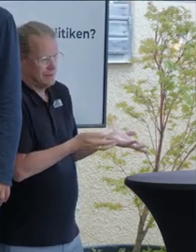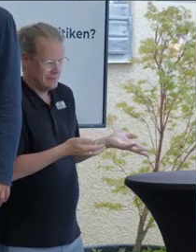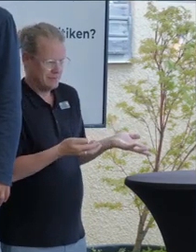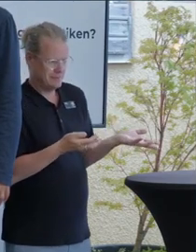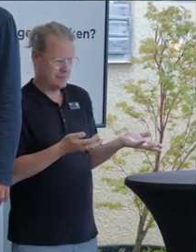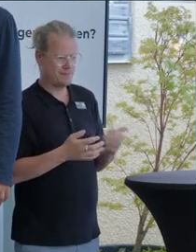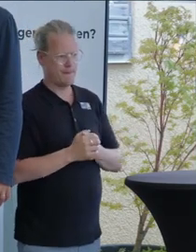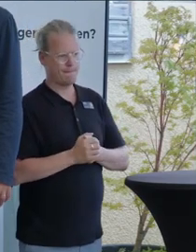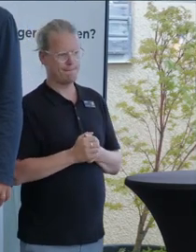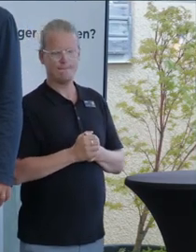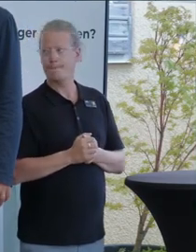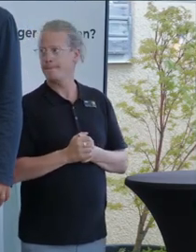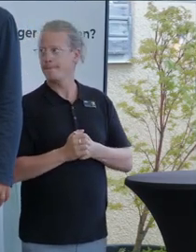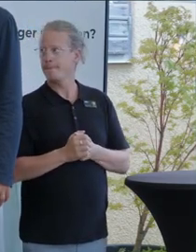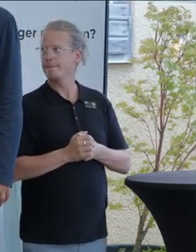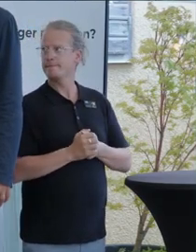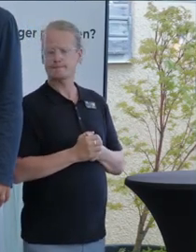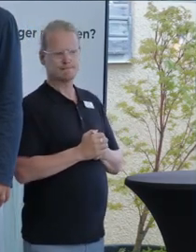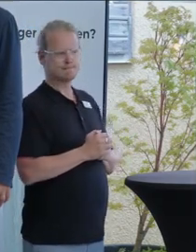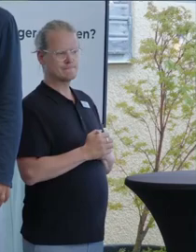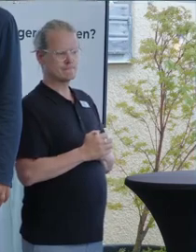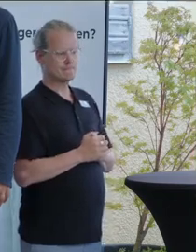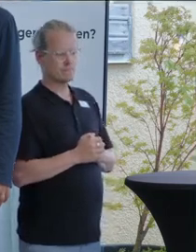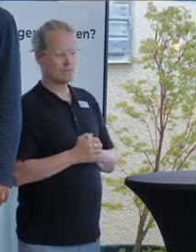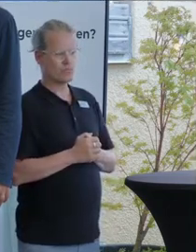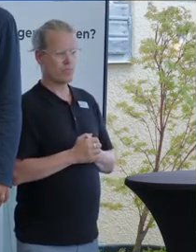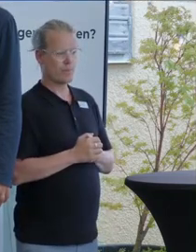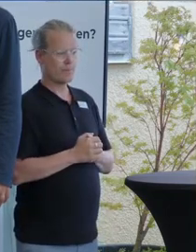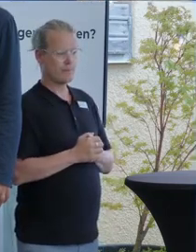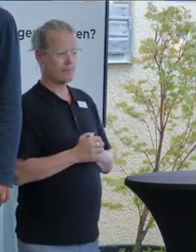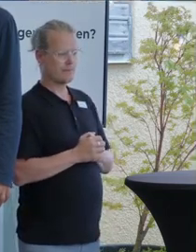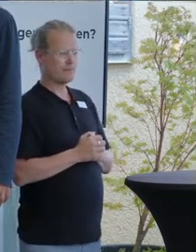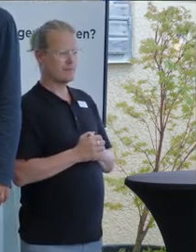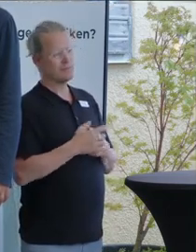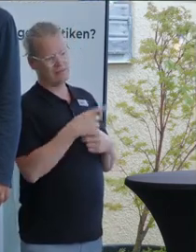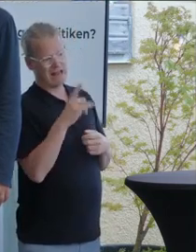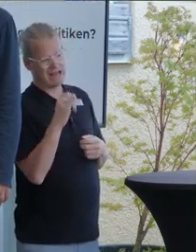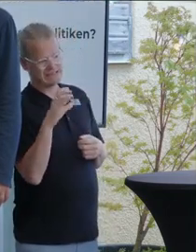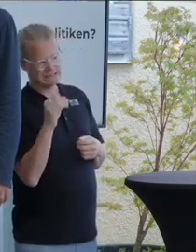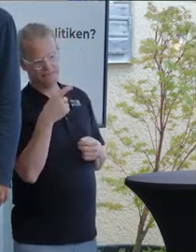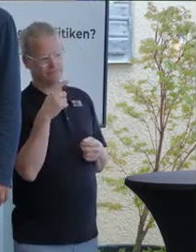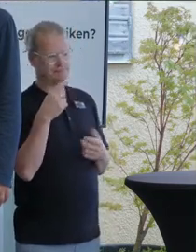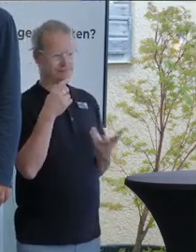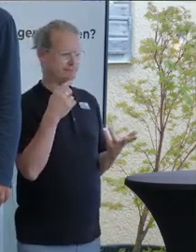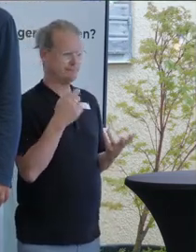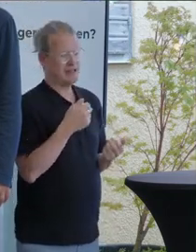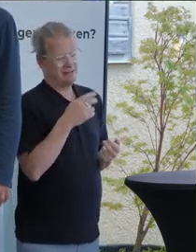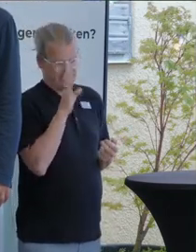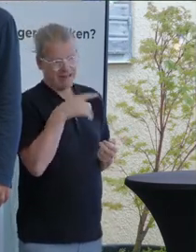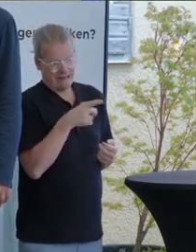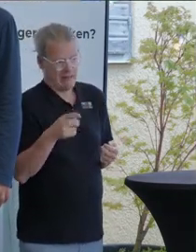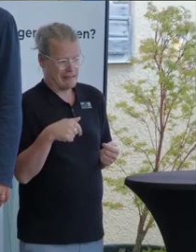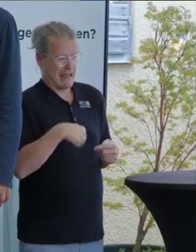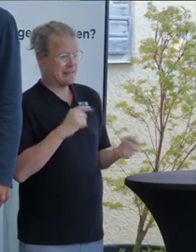Som ni förstår så har det här samtalet knappt börjat. Och jag vet att Wikimedia kommer fortsätta arbeta med frågan, och vi på